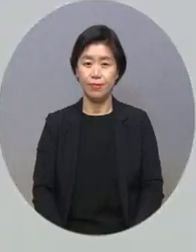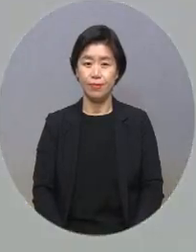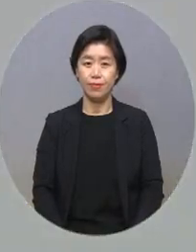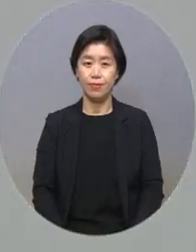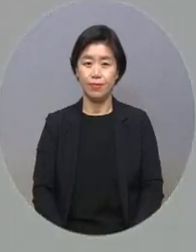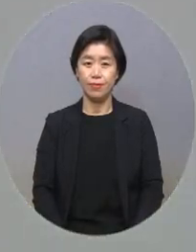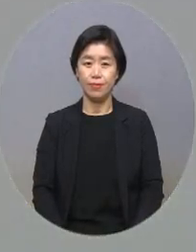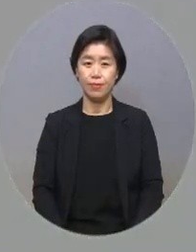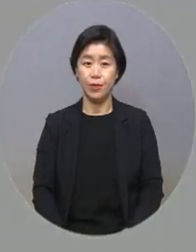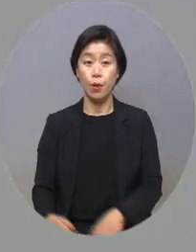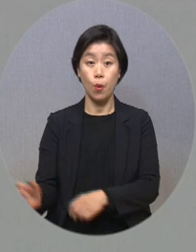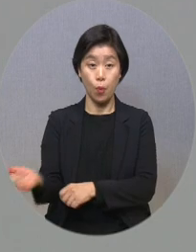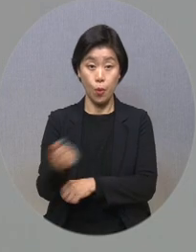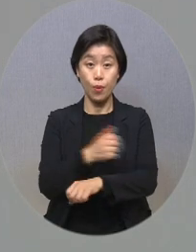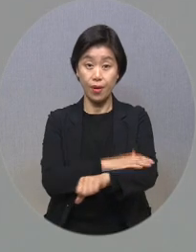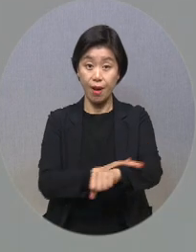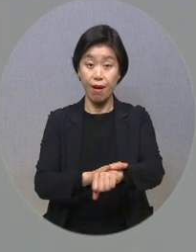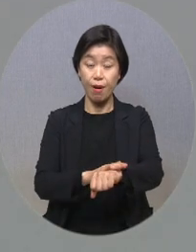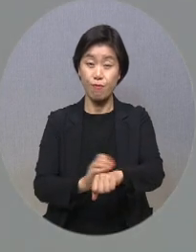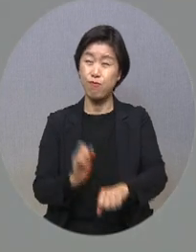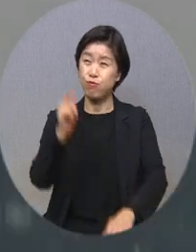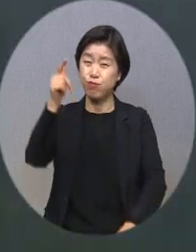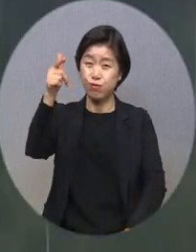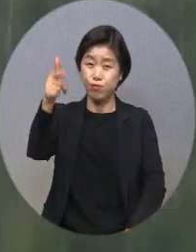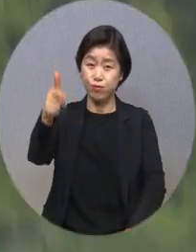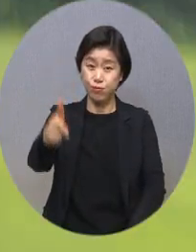오, 굿샷. 역시.